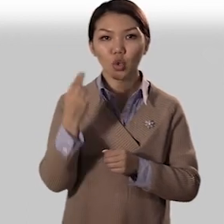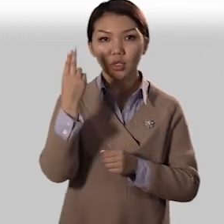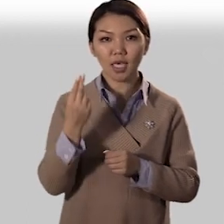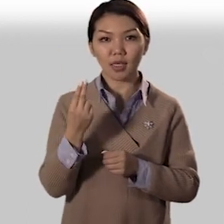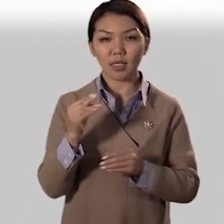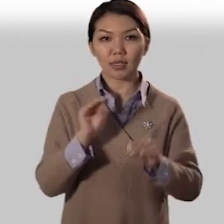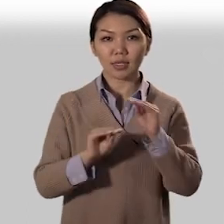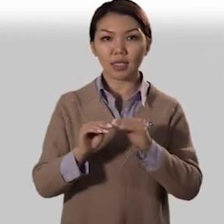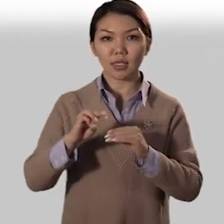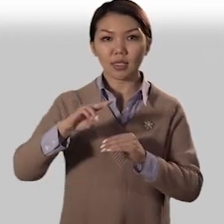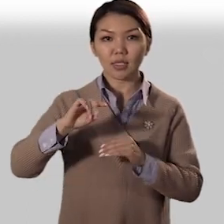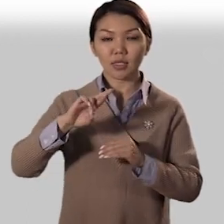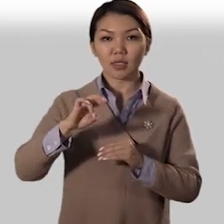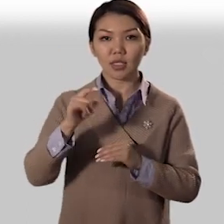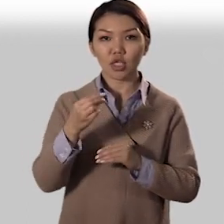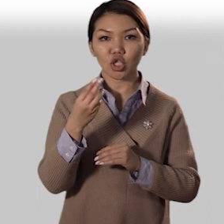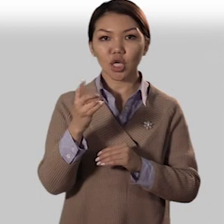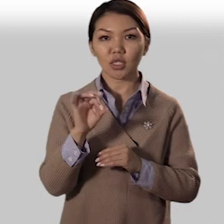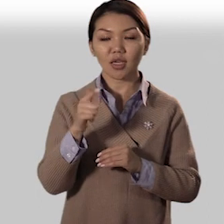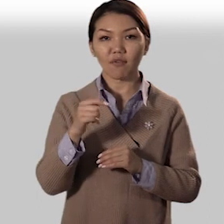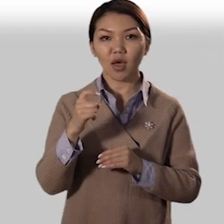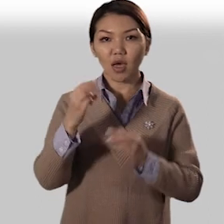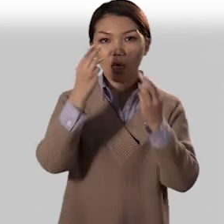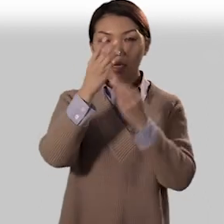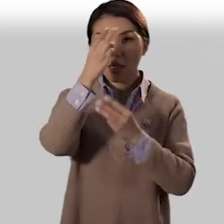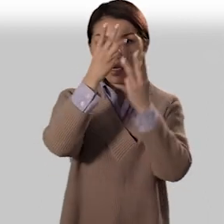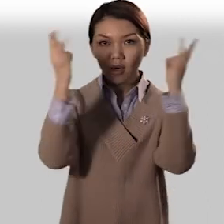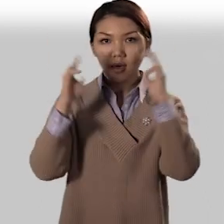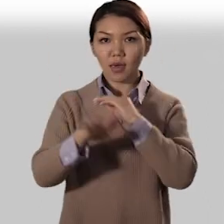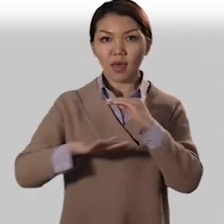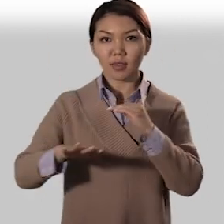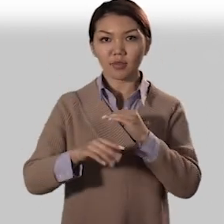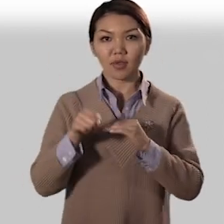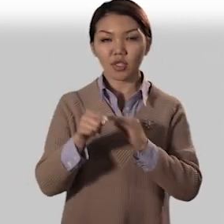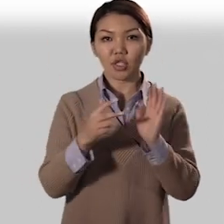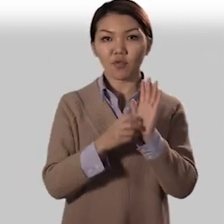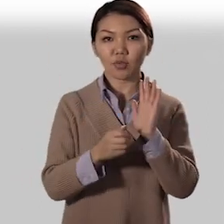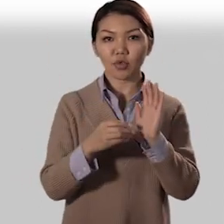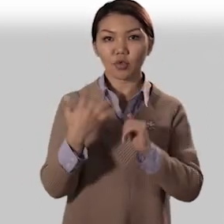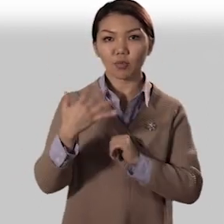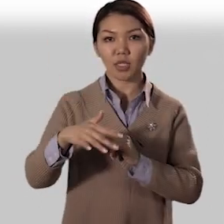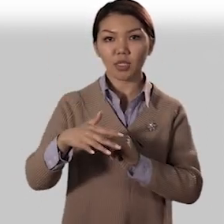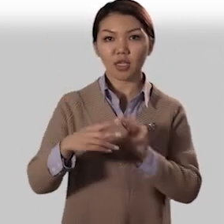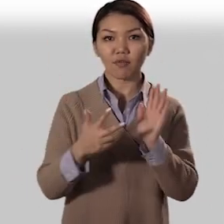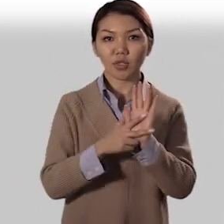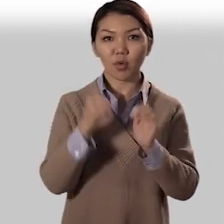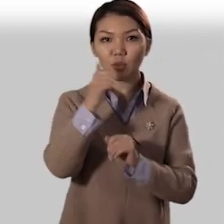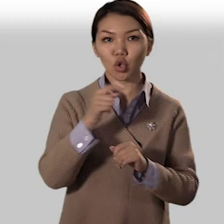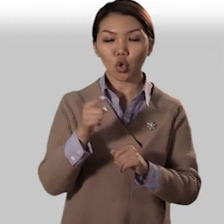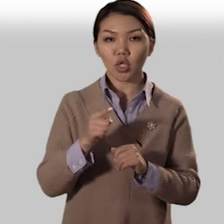тянь шанского ханства в 1858 году он становится первым